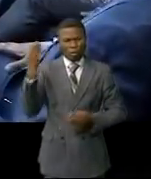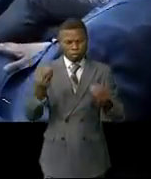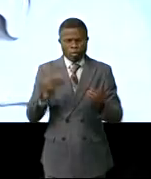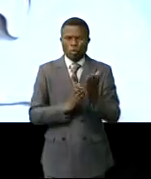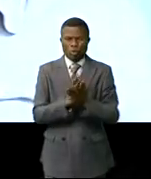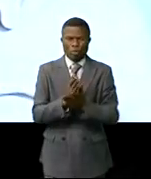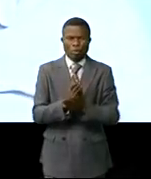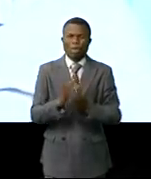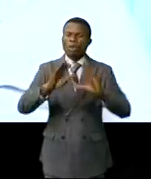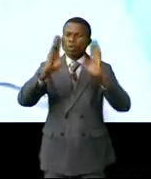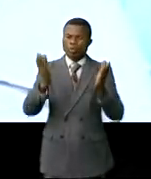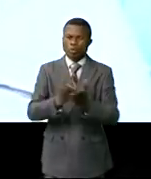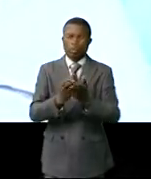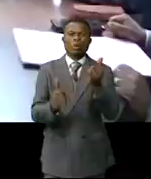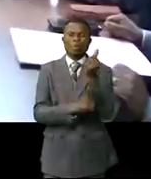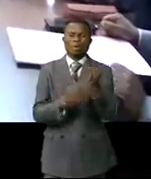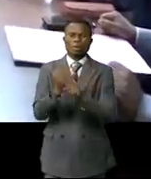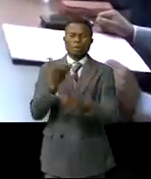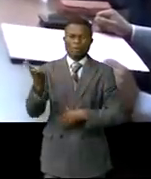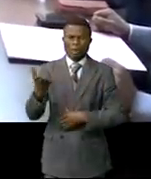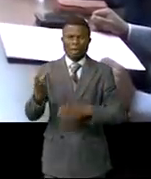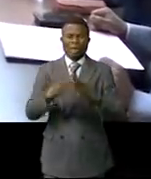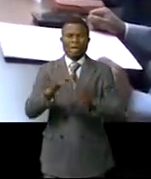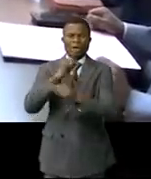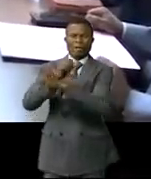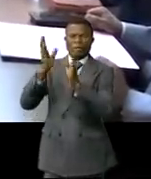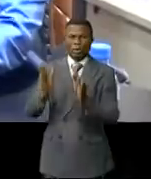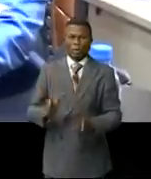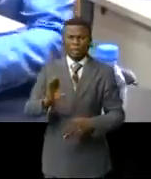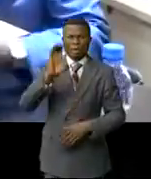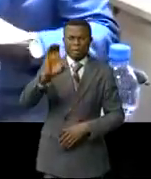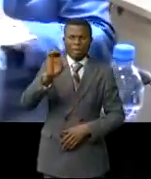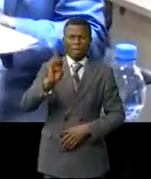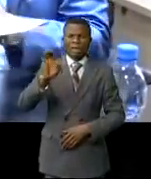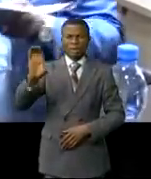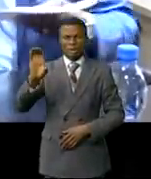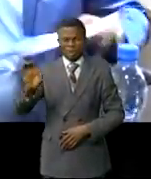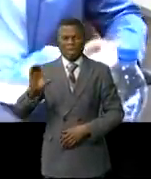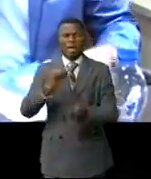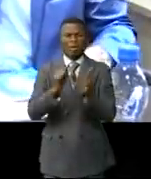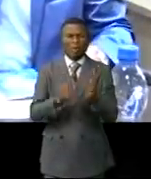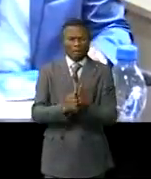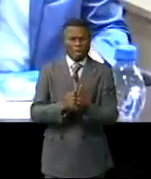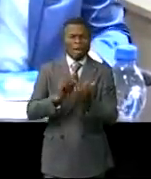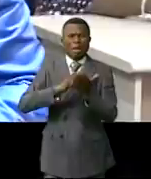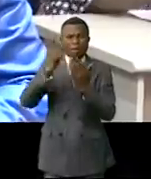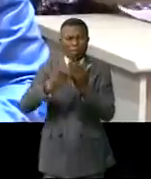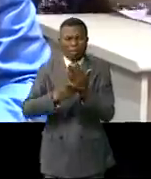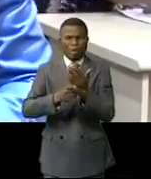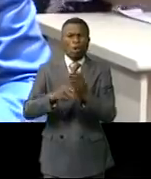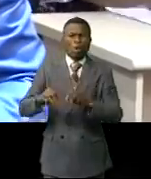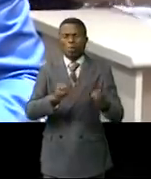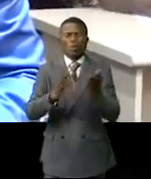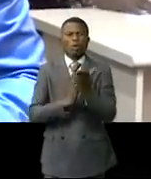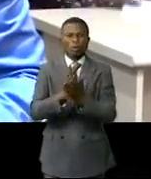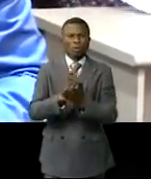concertée, avec toutes les parties prenantes. Avec les syndicalistes du CEEC, il était question d'envisager le mécanisme